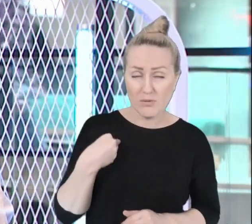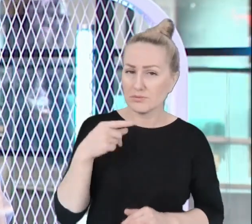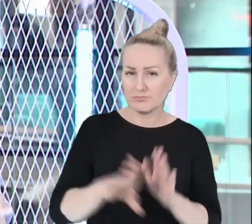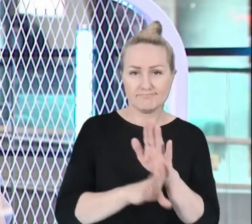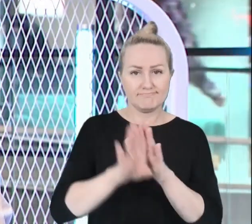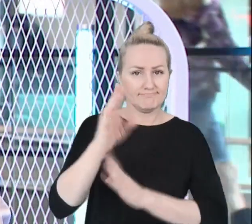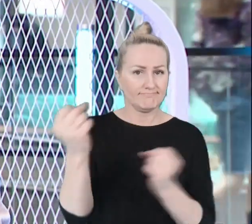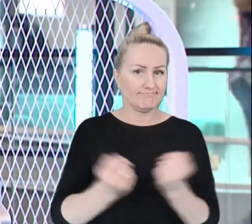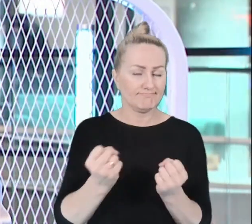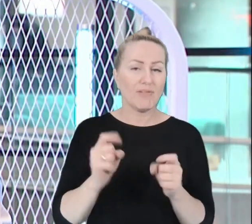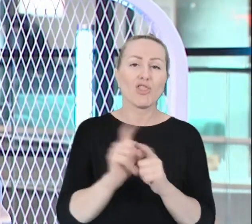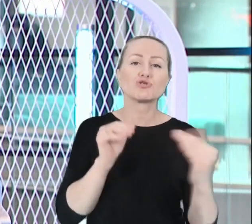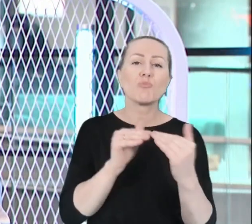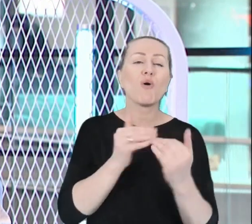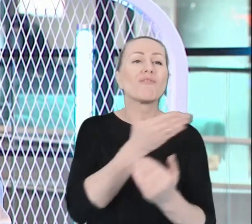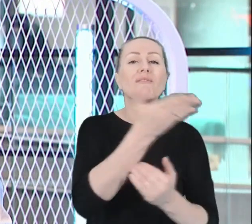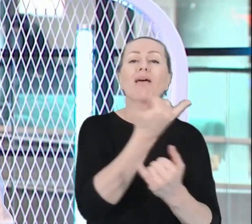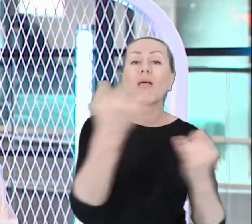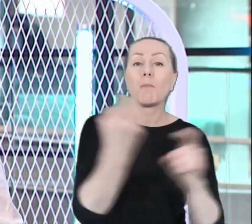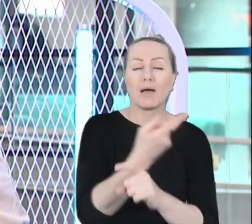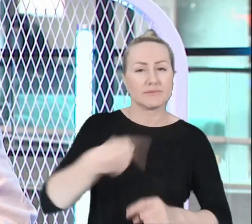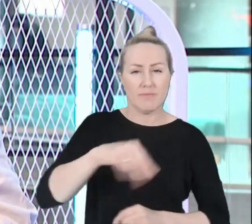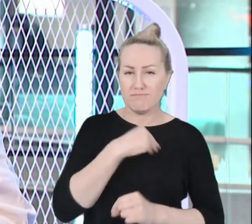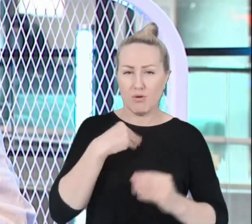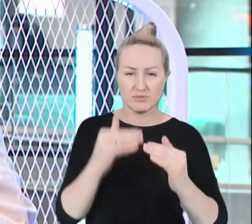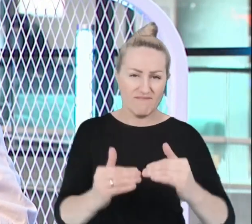tle innych krajów. Z takiego badania,